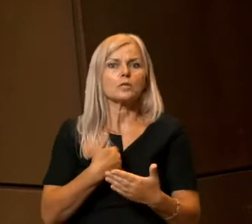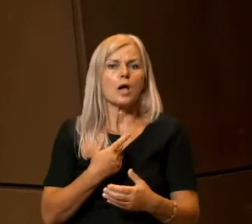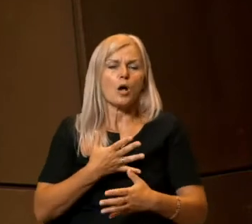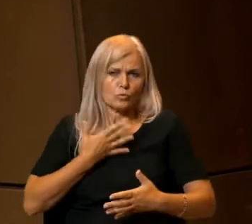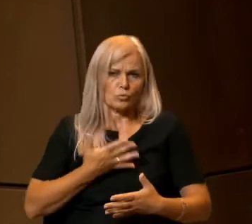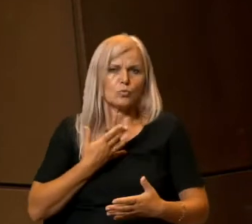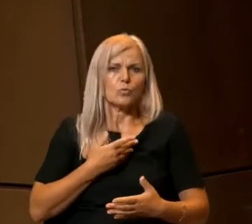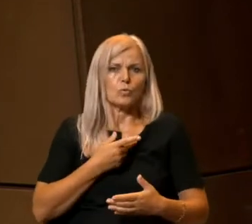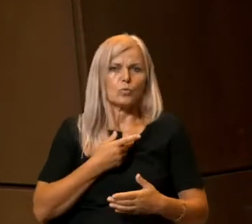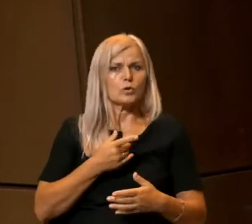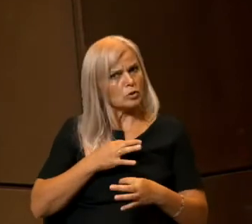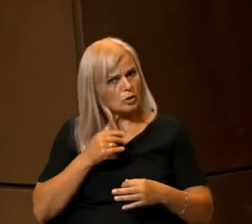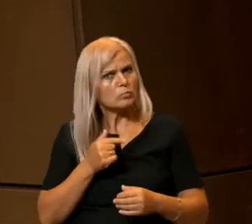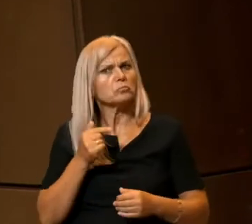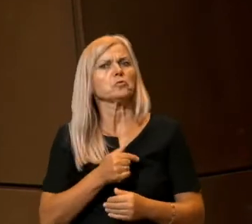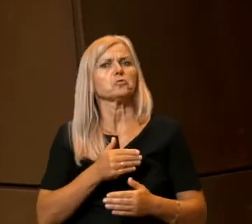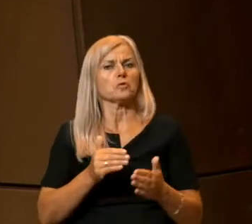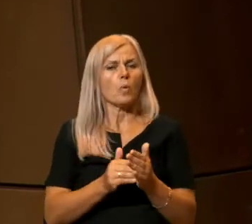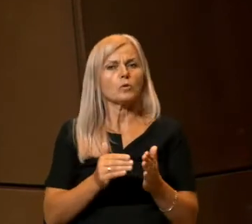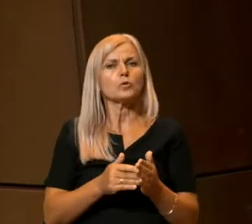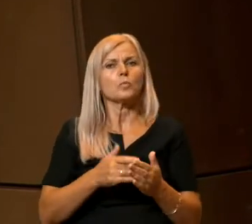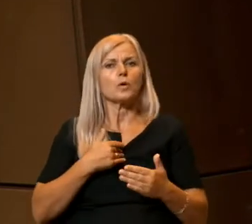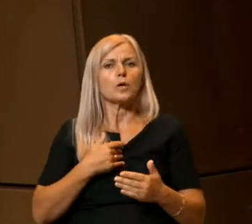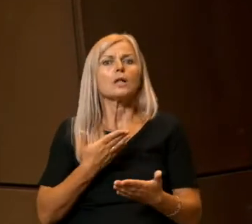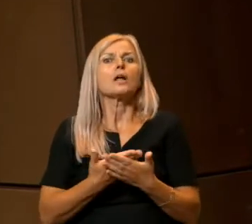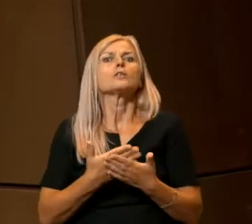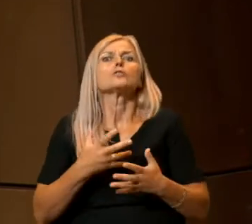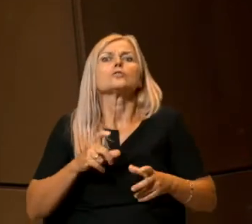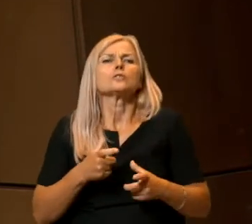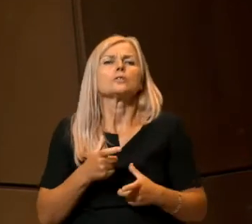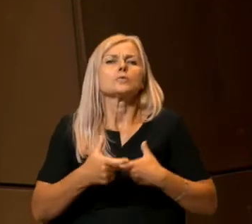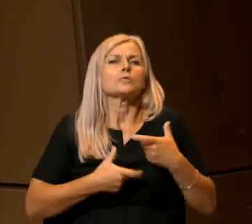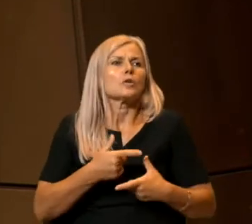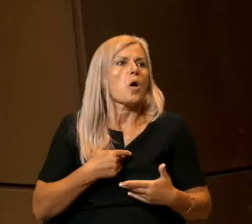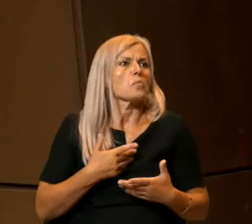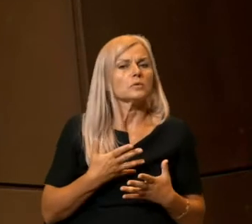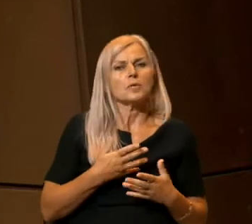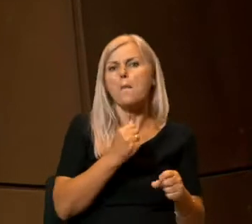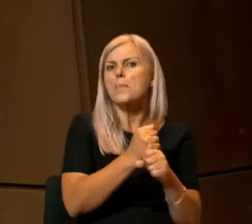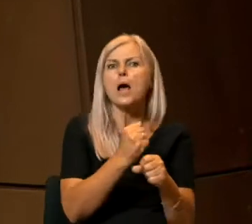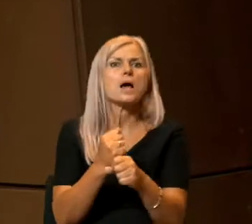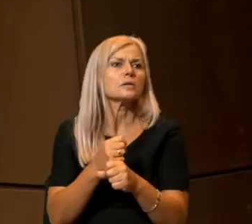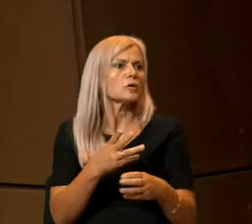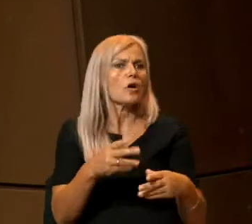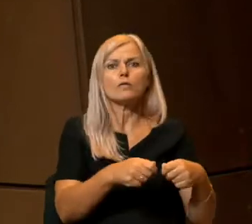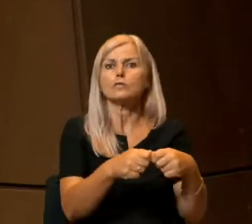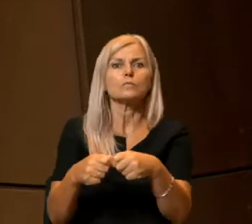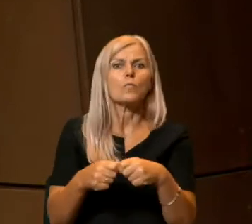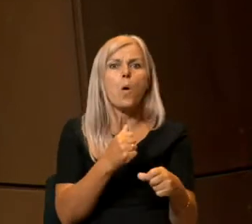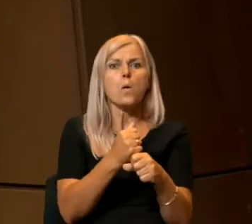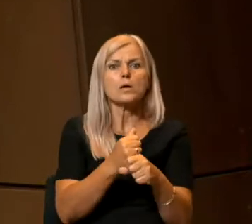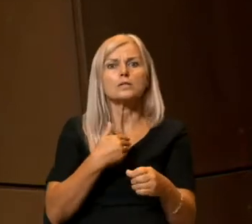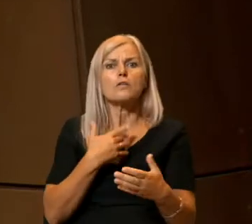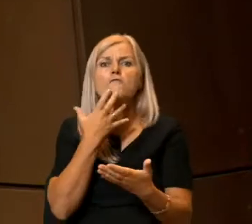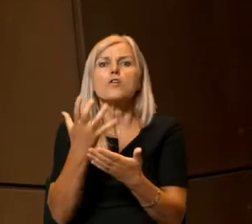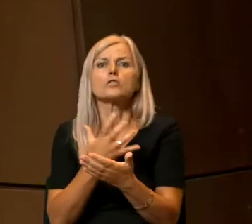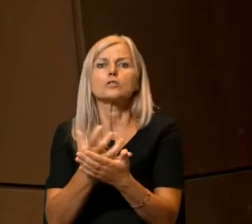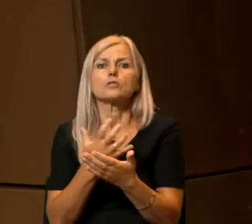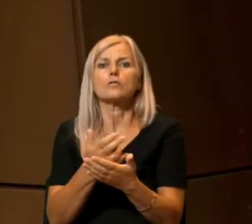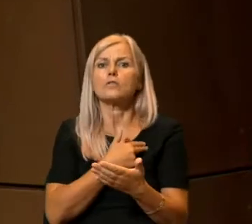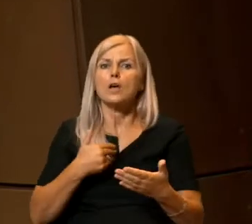zobowiązany, zobowiązana. Coś nas porusza, chcemy coś z tym zrobić, pracować nad tym, zastosować to w naszym własnym życiu, a więc jest